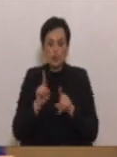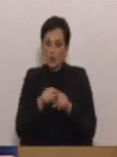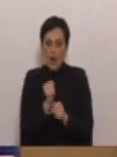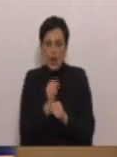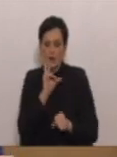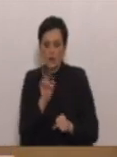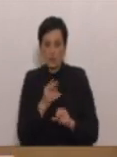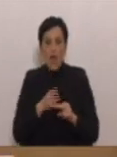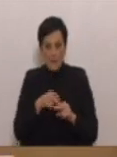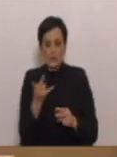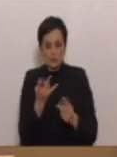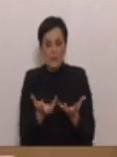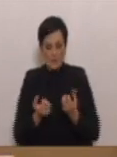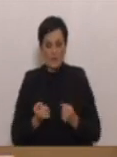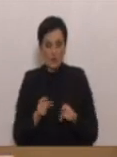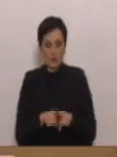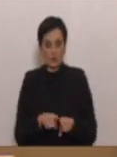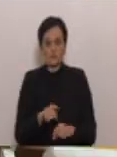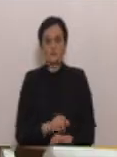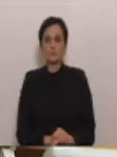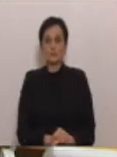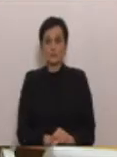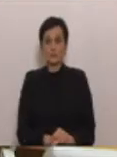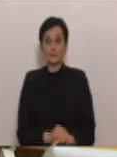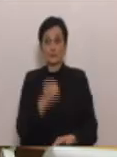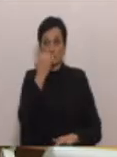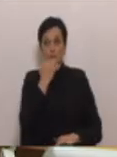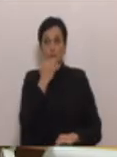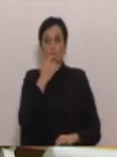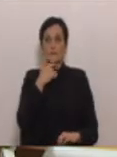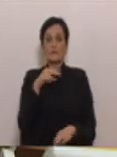Madluba, batoni, Levan Yoseliani.